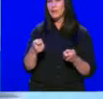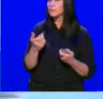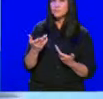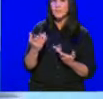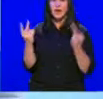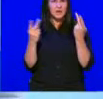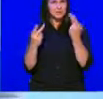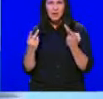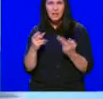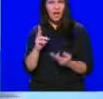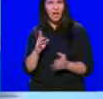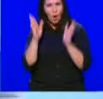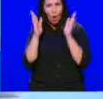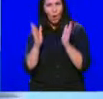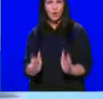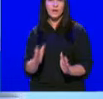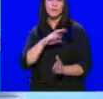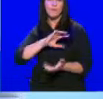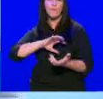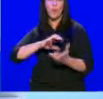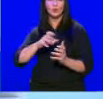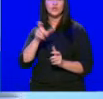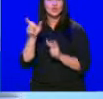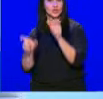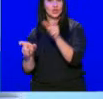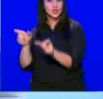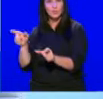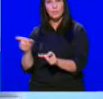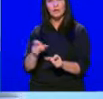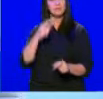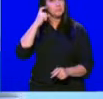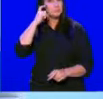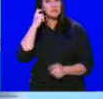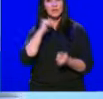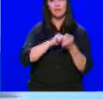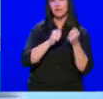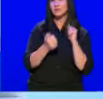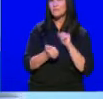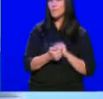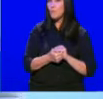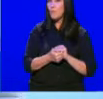как конкретните политически субекти възнамеряват да се борят с